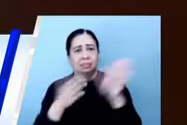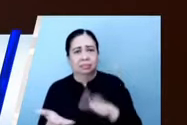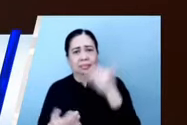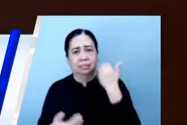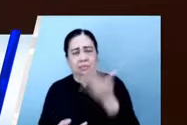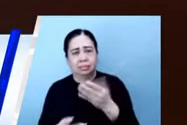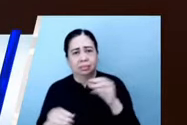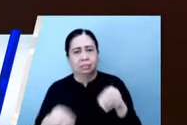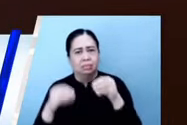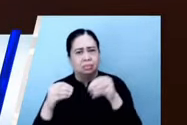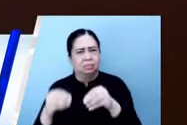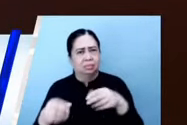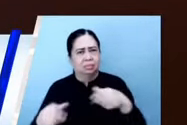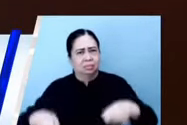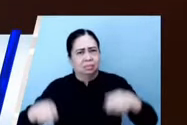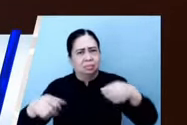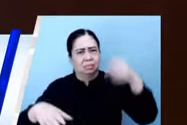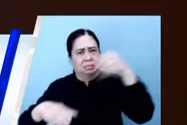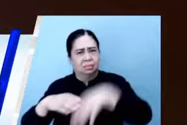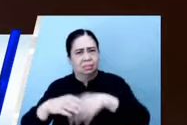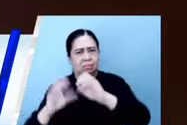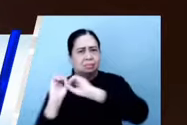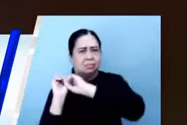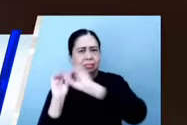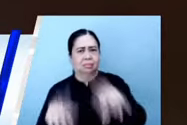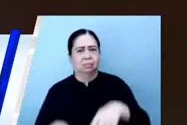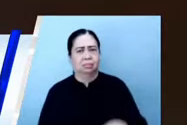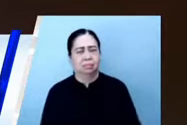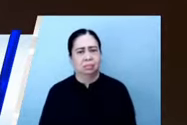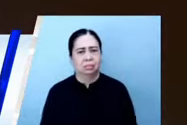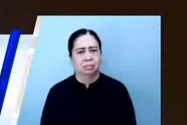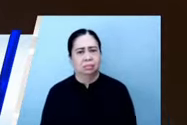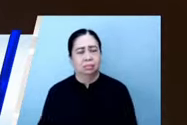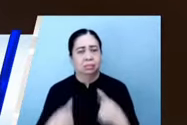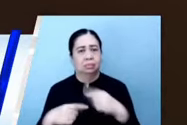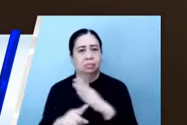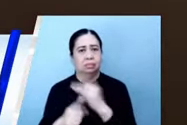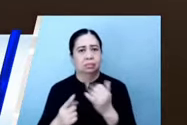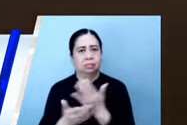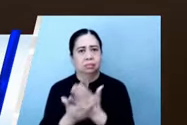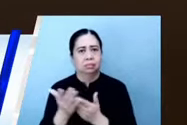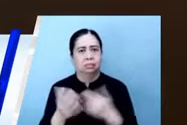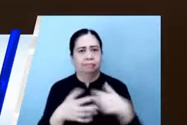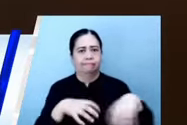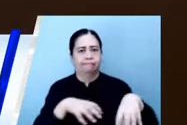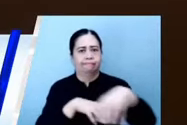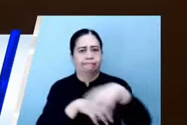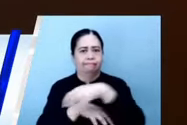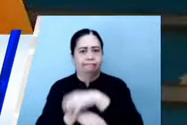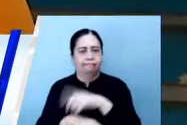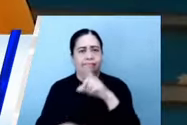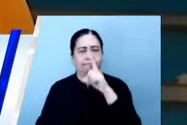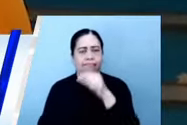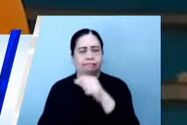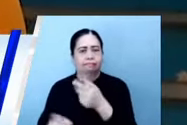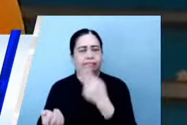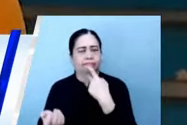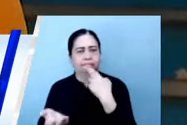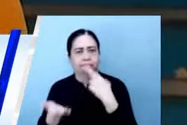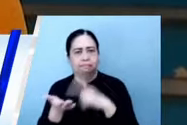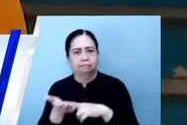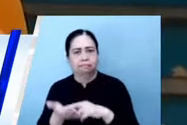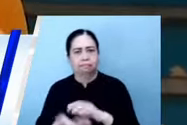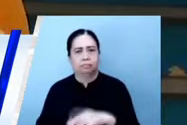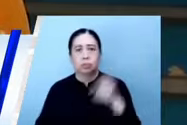isang basket saka itinapon. Nagpunta sa barangay ang ilan sa kanyang mga kapitbahay para i-blatter ang pangyayari. Akala namin kung ano po